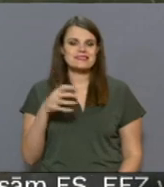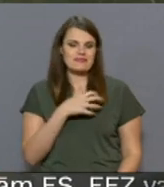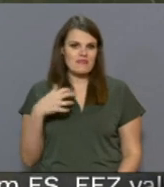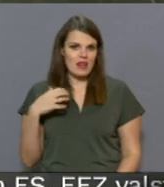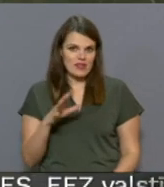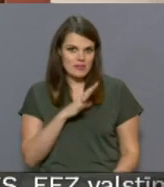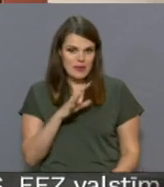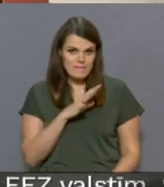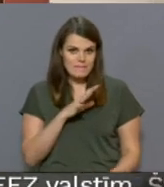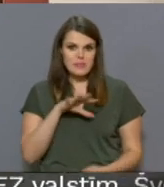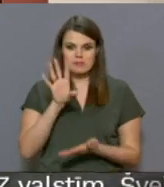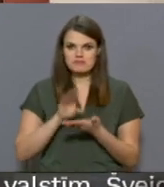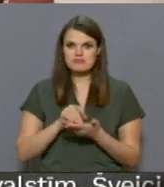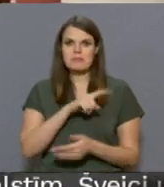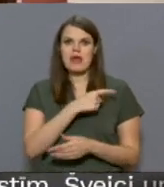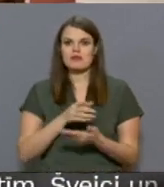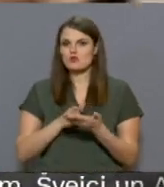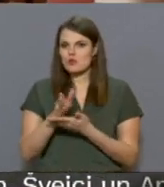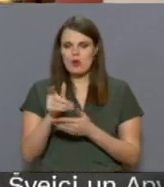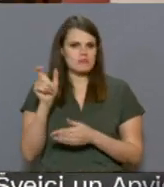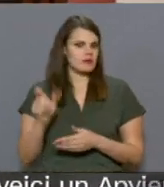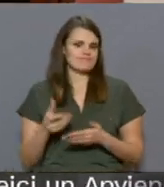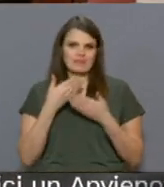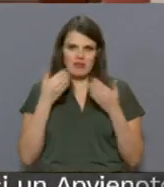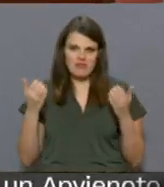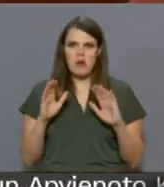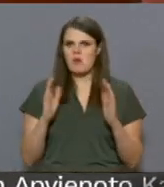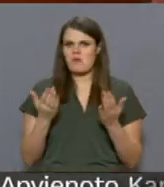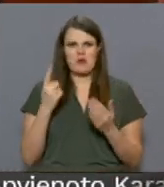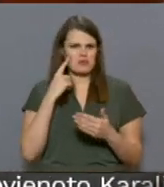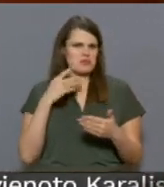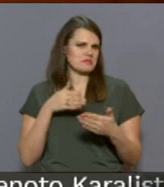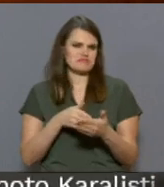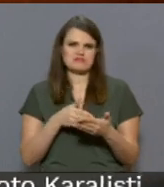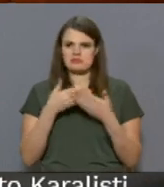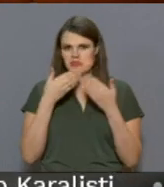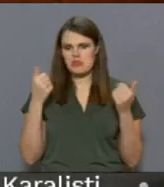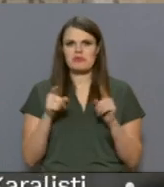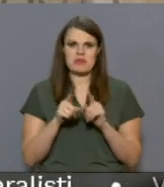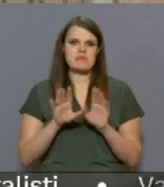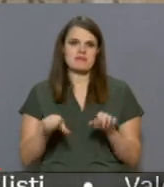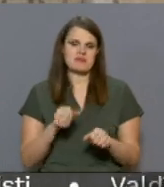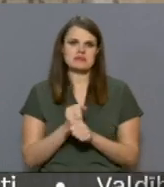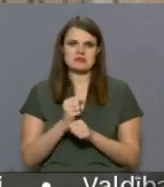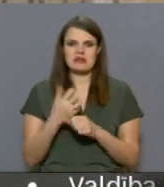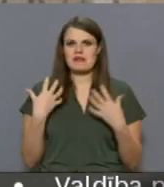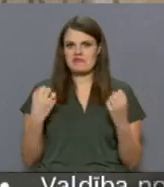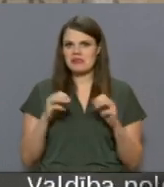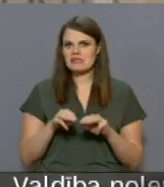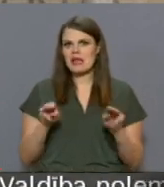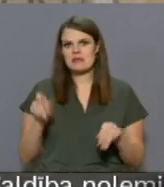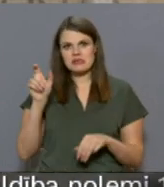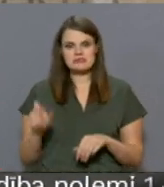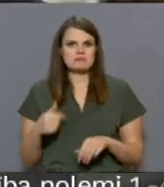sākumā. Pieredzes medicīnas jomā Pavļutam nav, taču viņš to neuzskata par šķērsli, kļūšanai par veselības ministru. Man ir